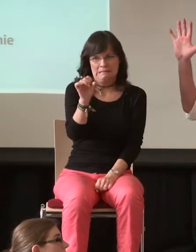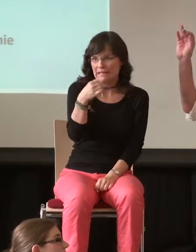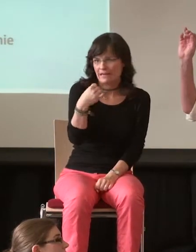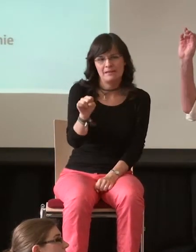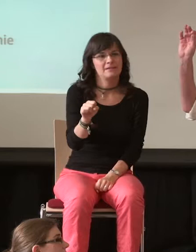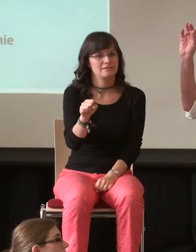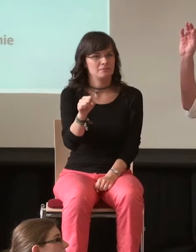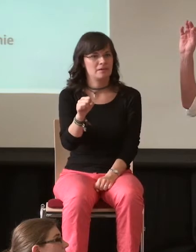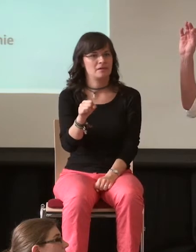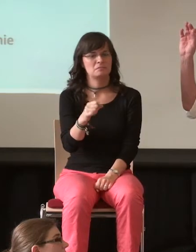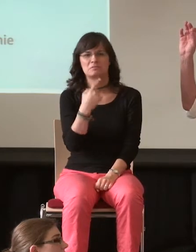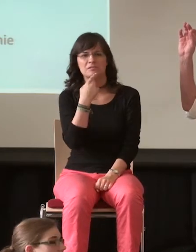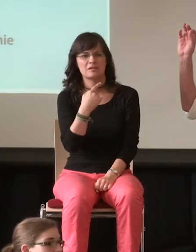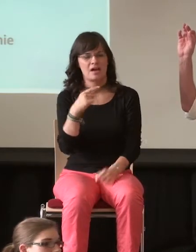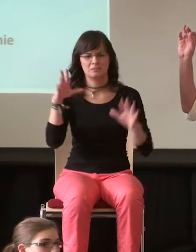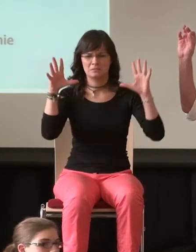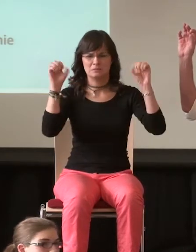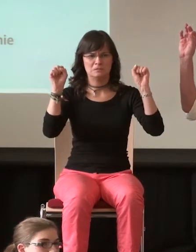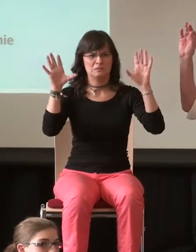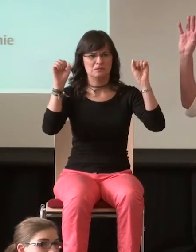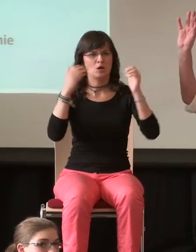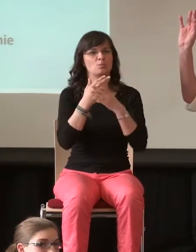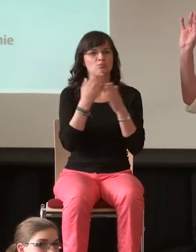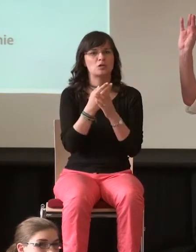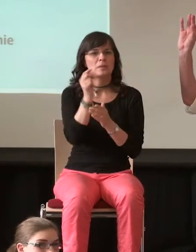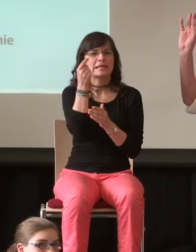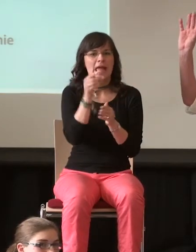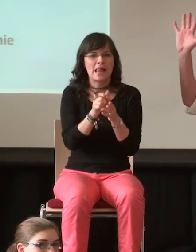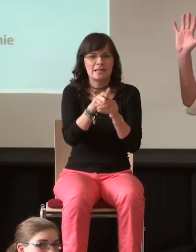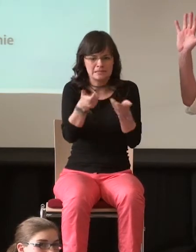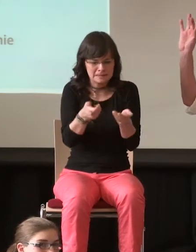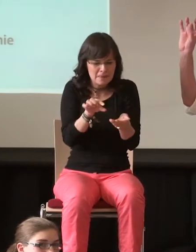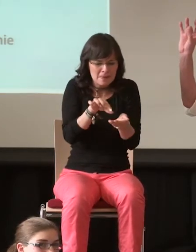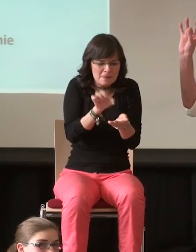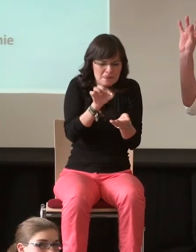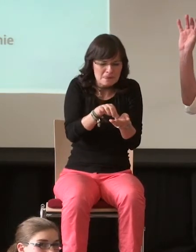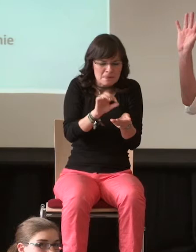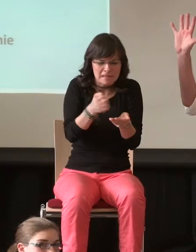das heißt, die sagen, ich muss immer mein ganzes Portemonnaie auskippen, weil ich das hier nicht mehr kann,